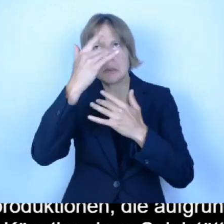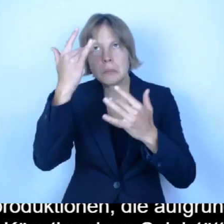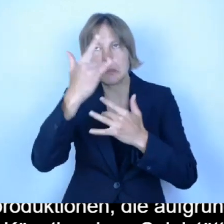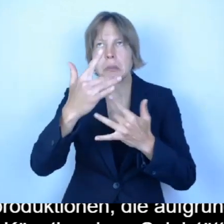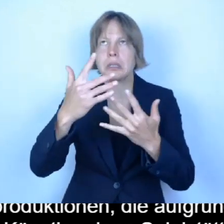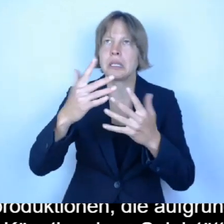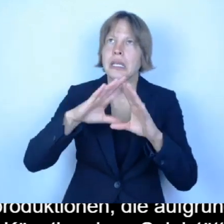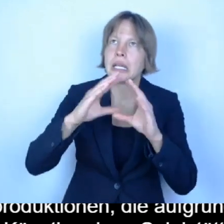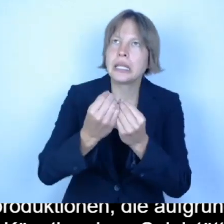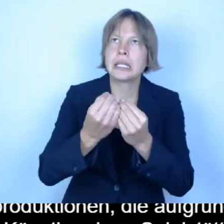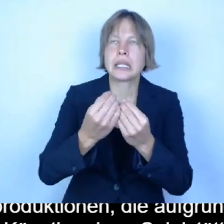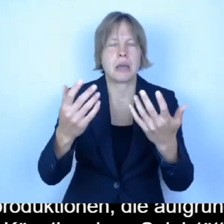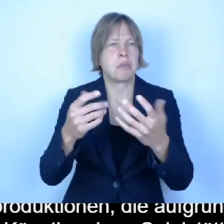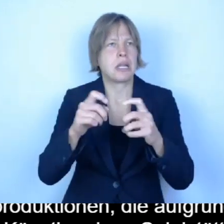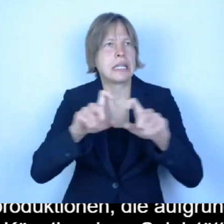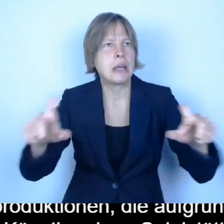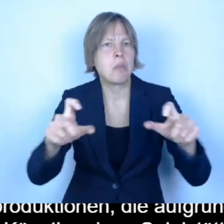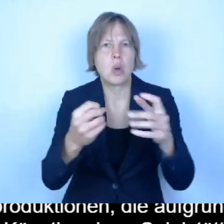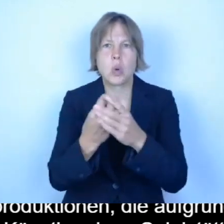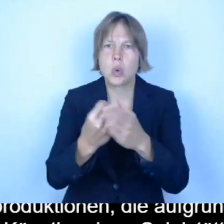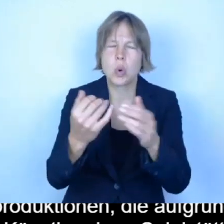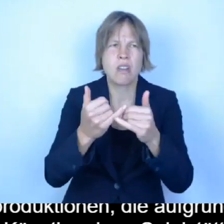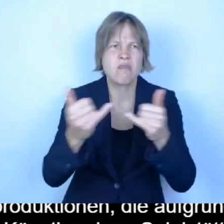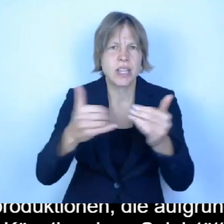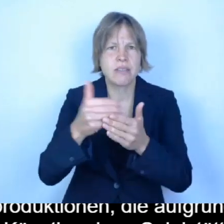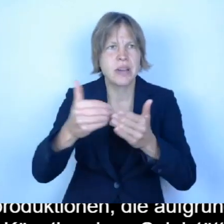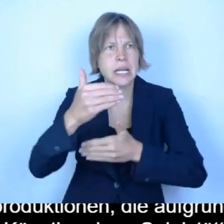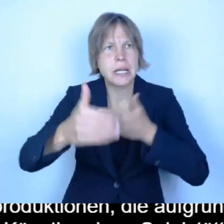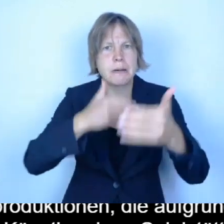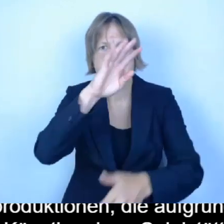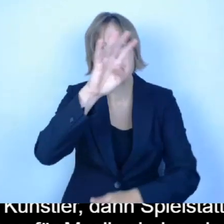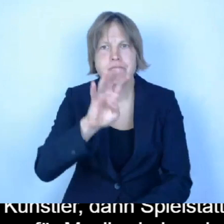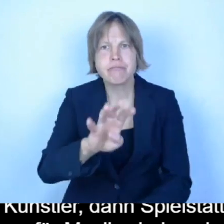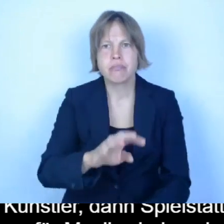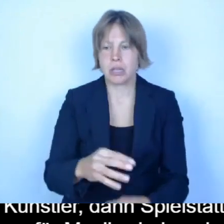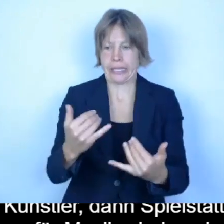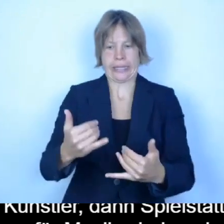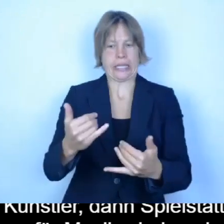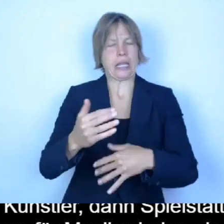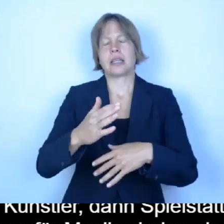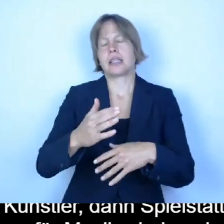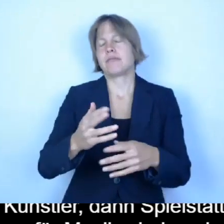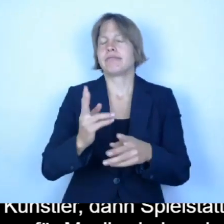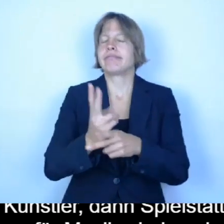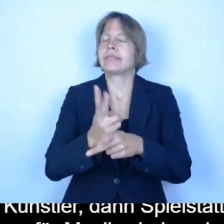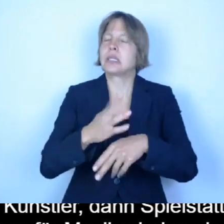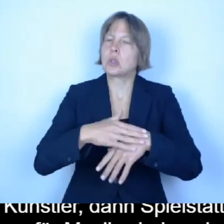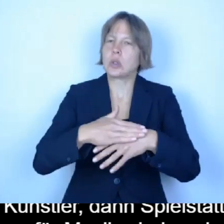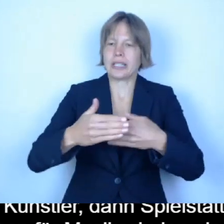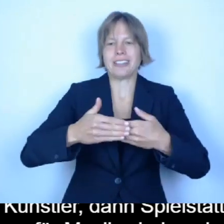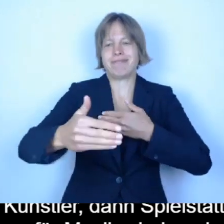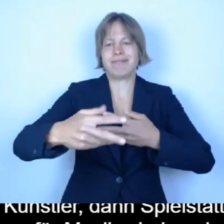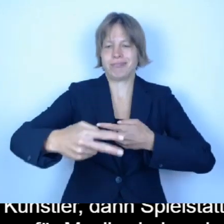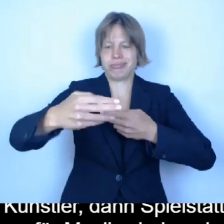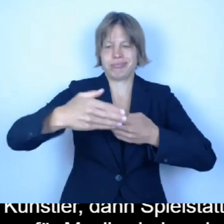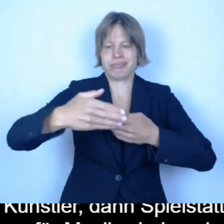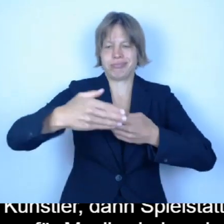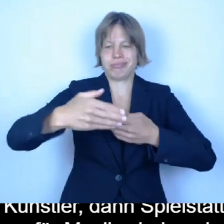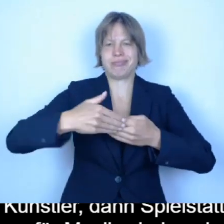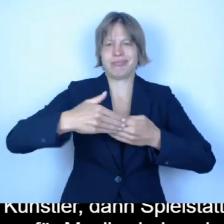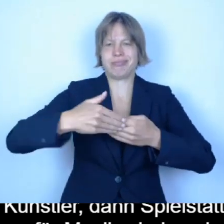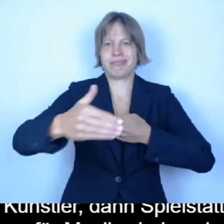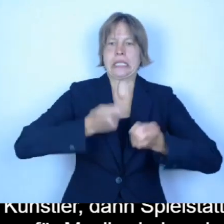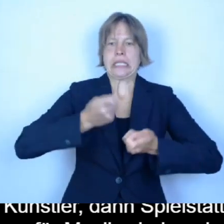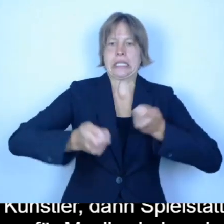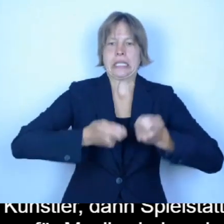Überbrückung leisten, Hilfe leisten, wo wir die Inspiration nicht vertrocknen lassen wollen. Und wir haben übrigens da das Ohr sehr an der Szene,